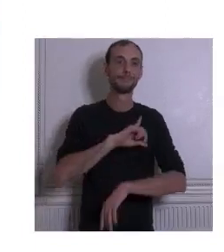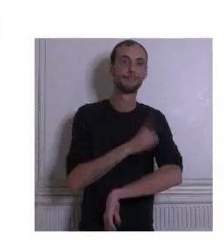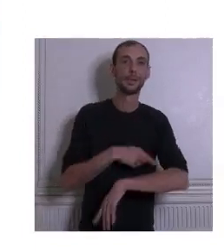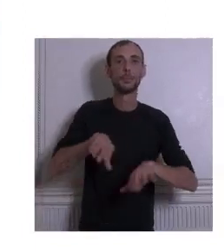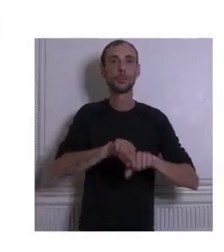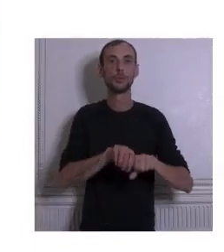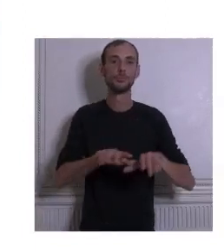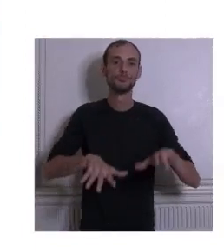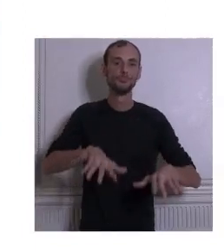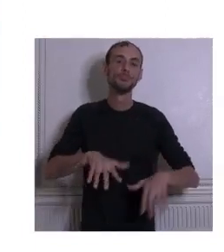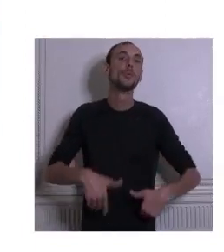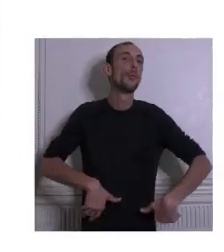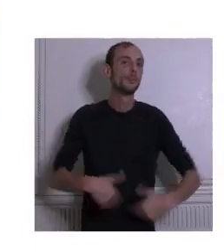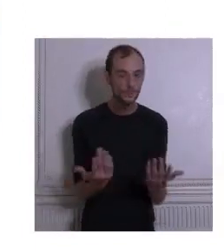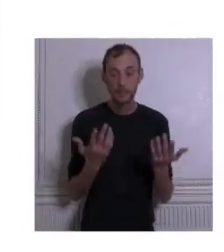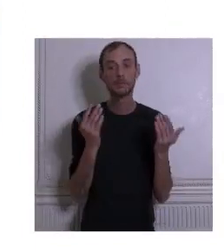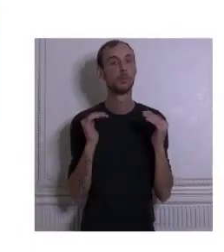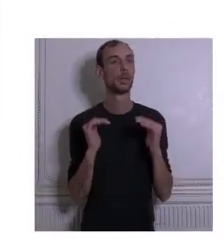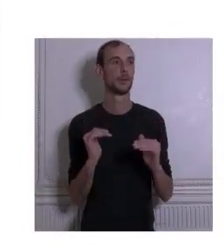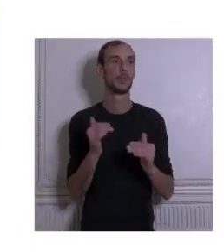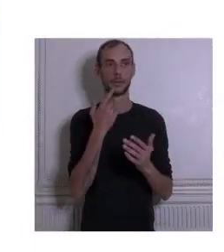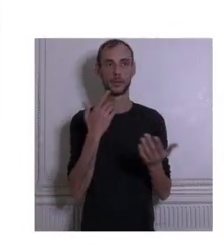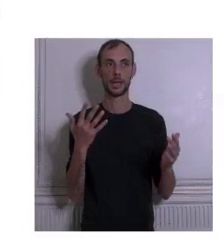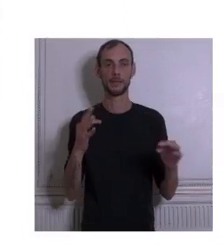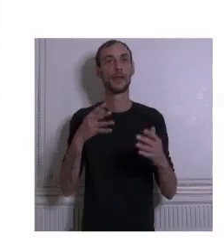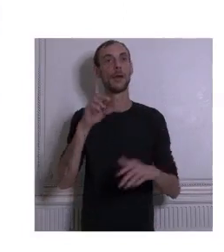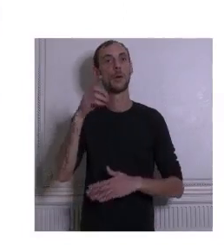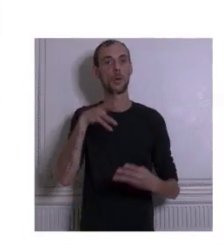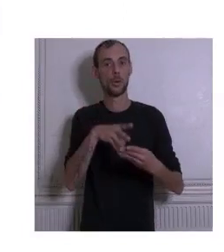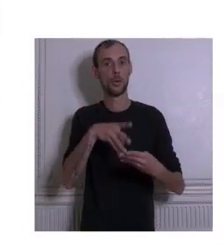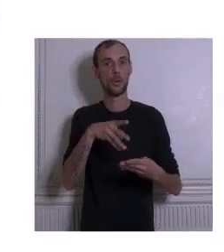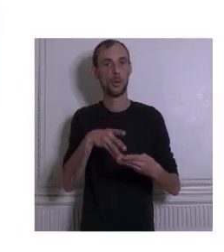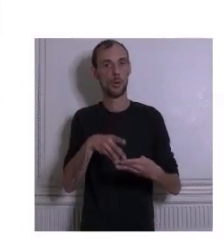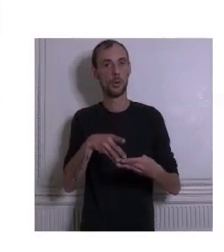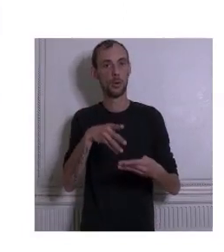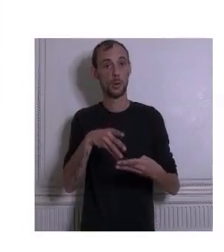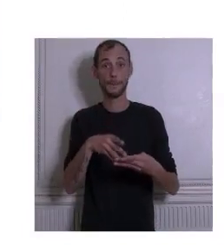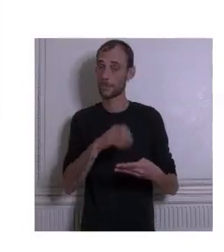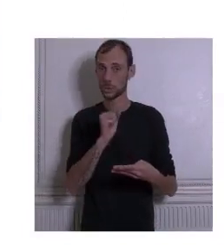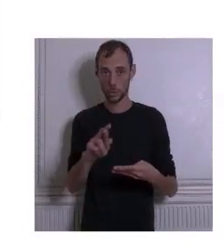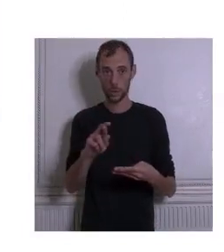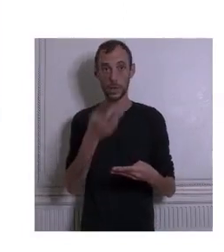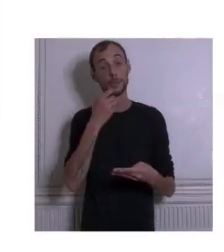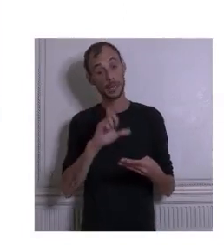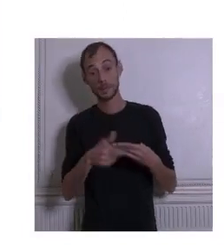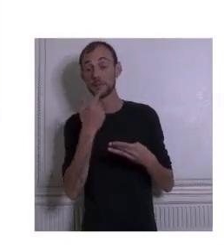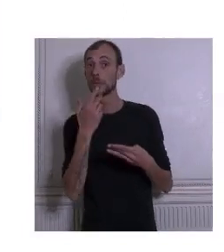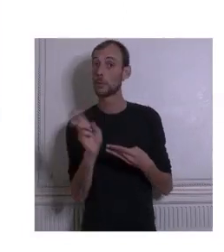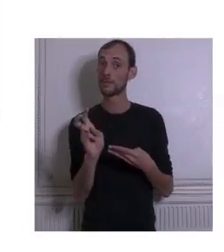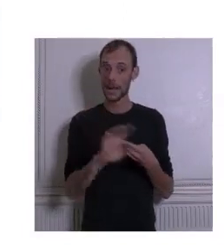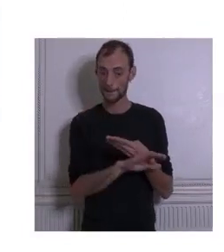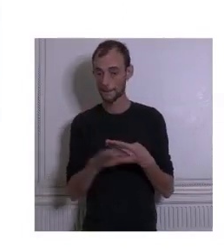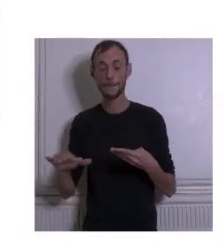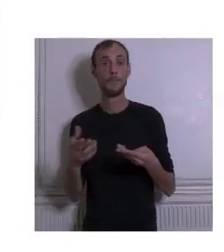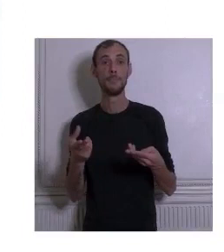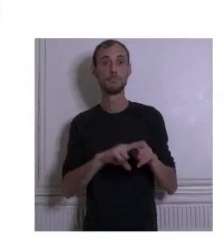tomber ce dogme. Sortez de ce dogme. Rejoignez et le groupe de travail énergie pour participer au suivi à